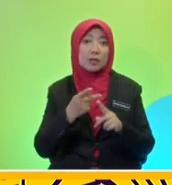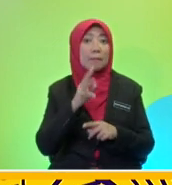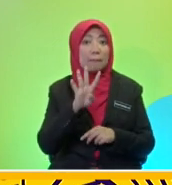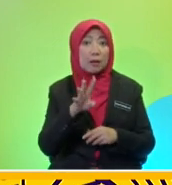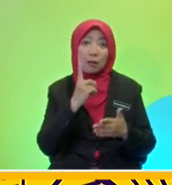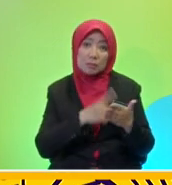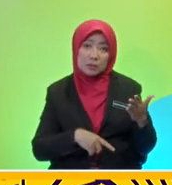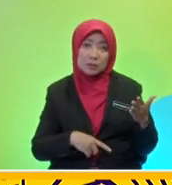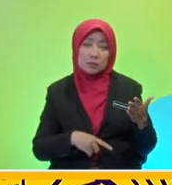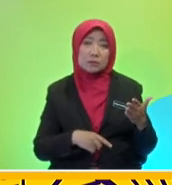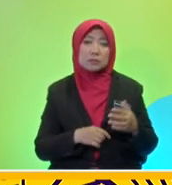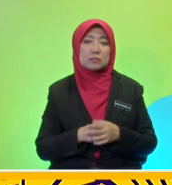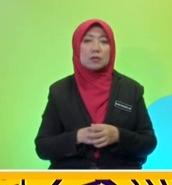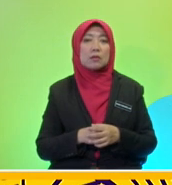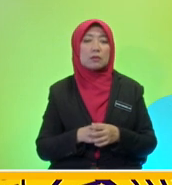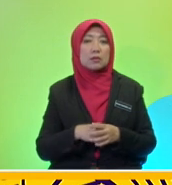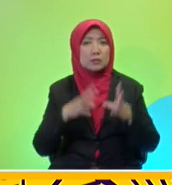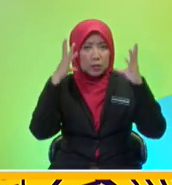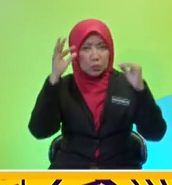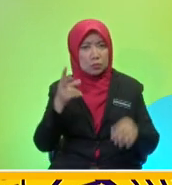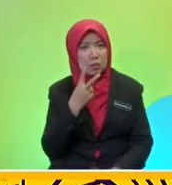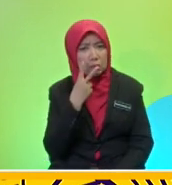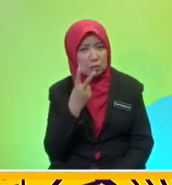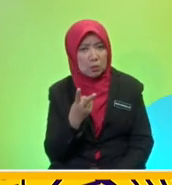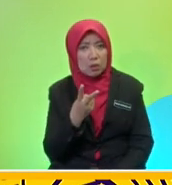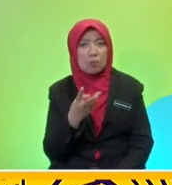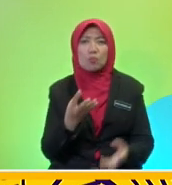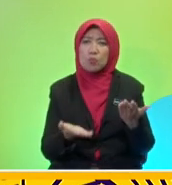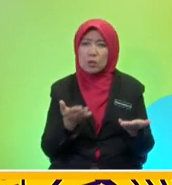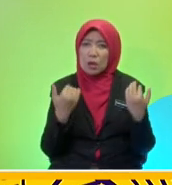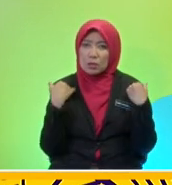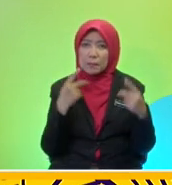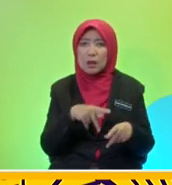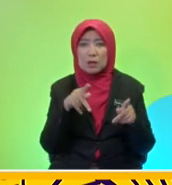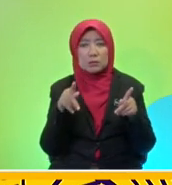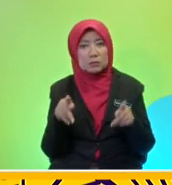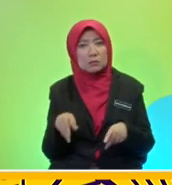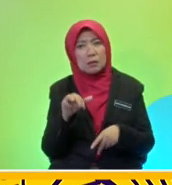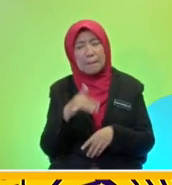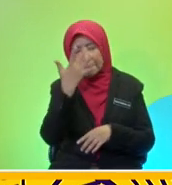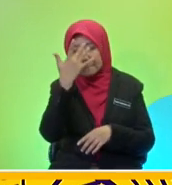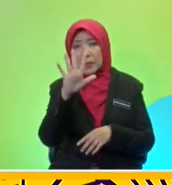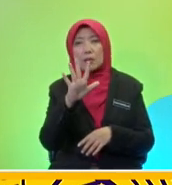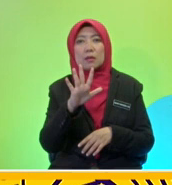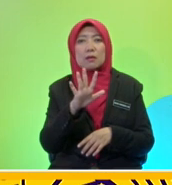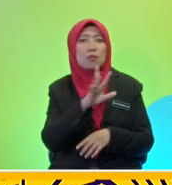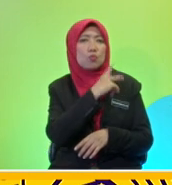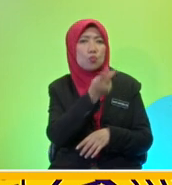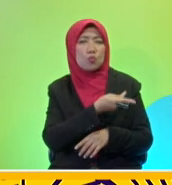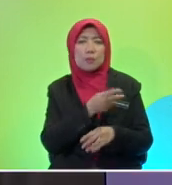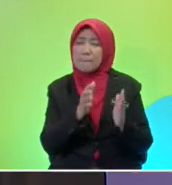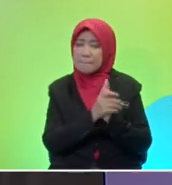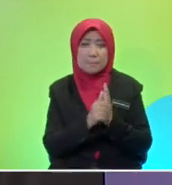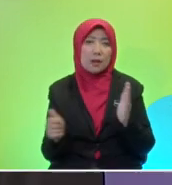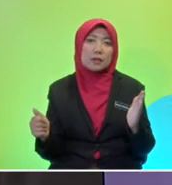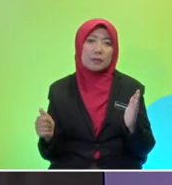di sinilah saudara lihat pelajar Mungkin ada yang lebih kehadapan oke penguasaan mereka lebih baik di sini kita yang gempa itu